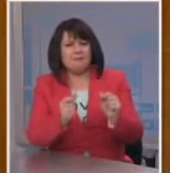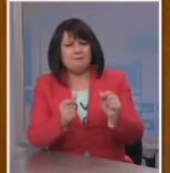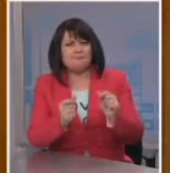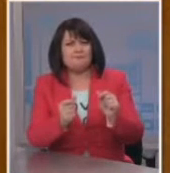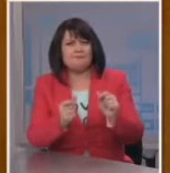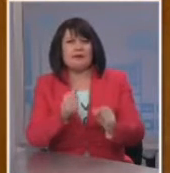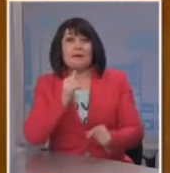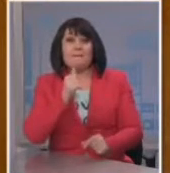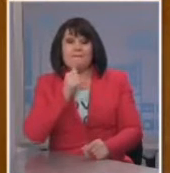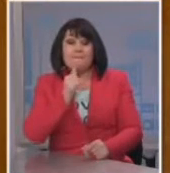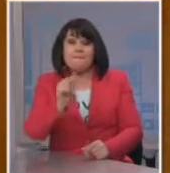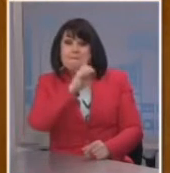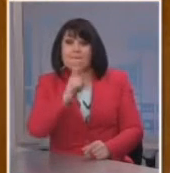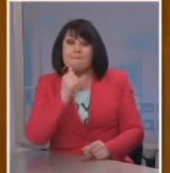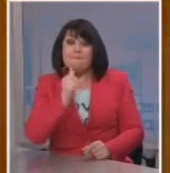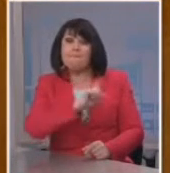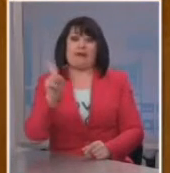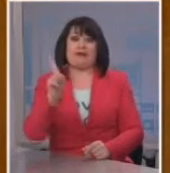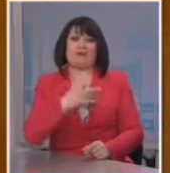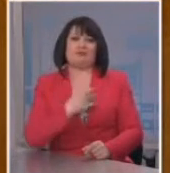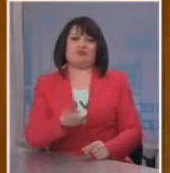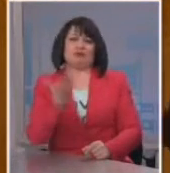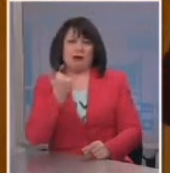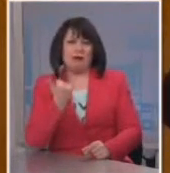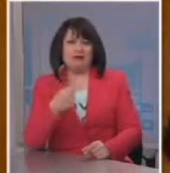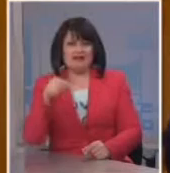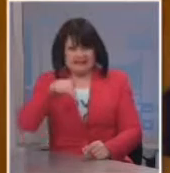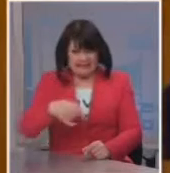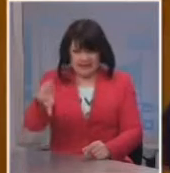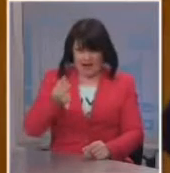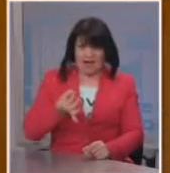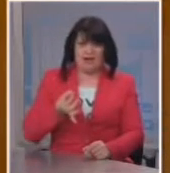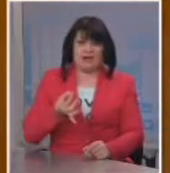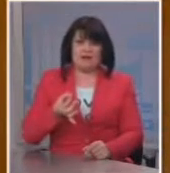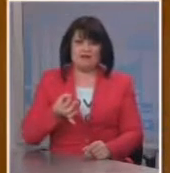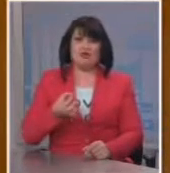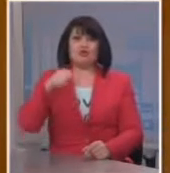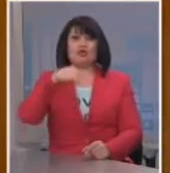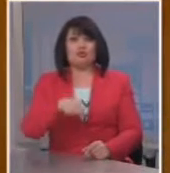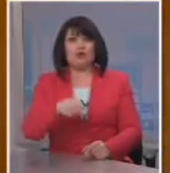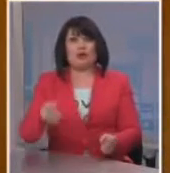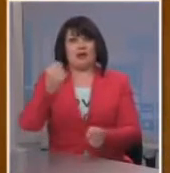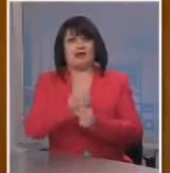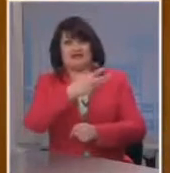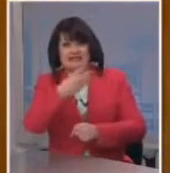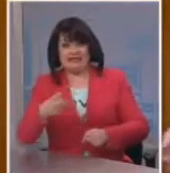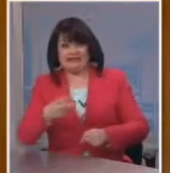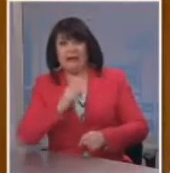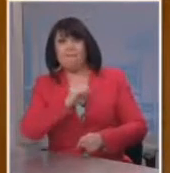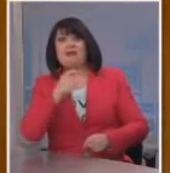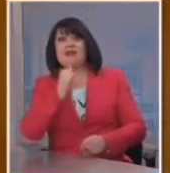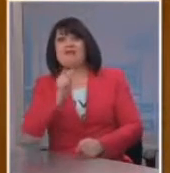μη βιώσιμο και αναξιόπιστο. Ήρθατε σήμερα να μας πείτε ότι αυτό κατέστη μη βιώσιμο επειδή ο ΣΥΡΙΖΑ στην εξουσία και